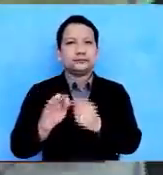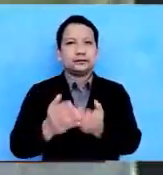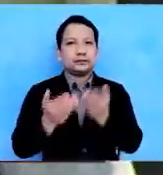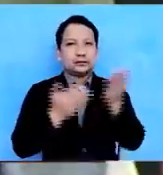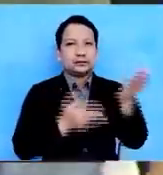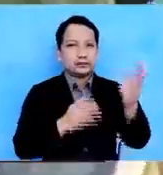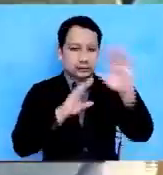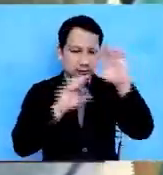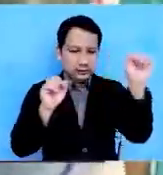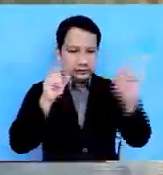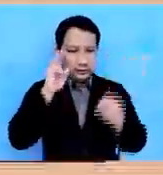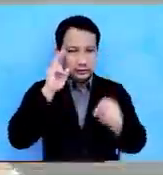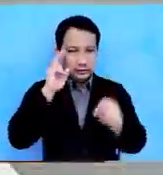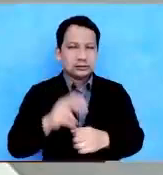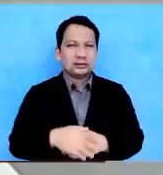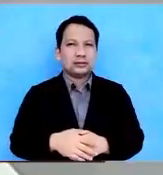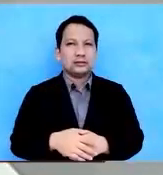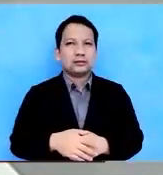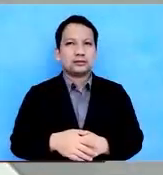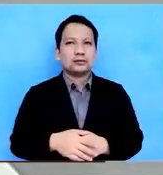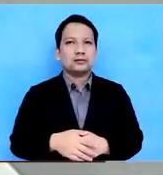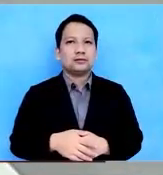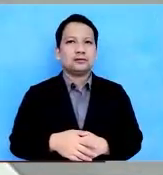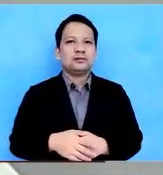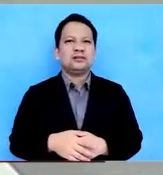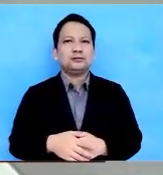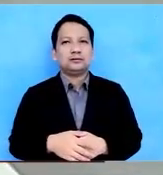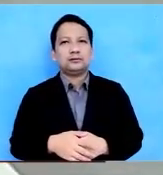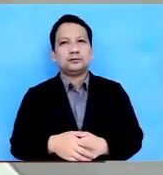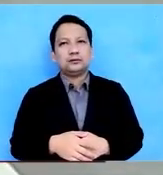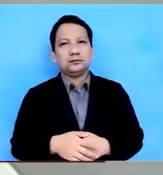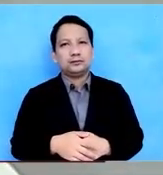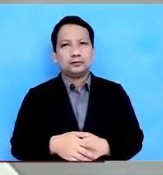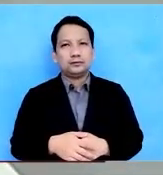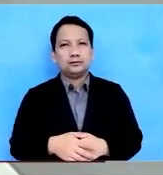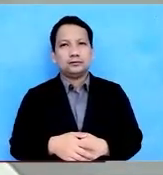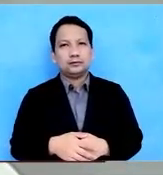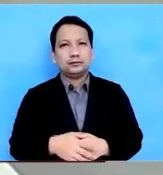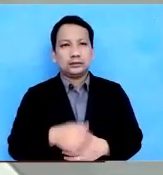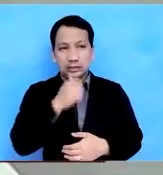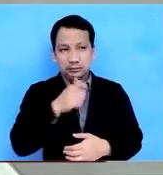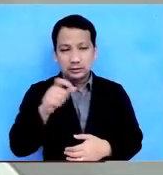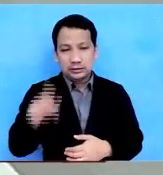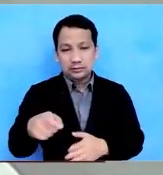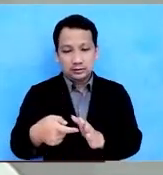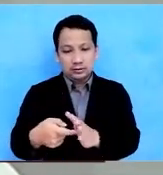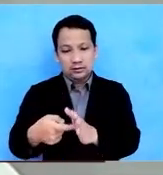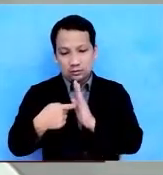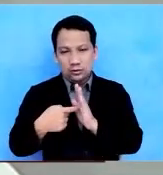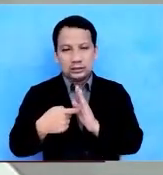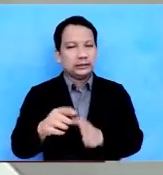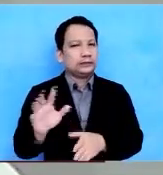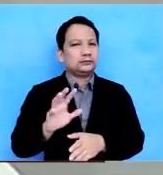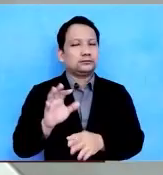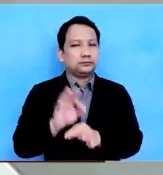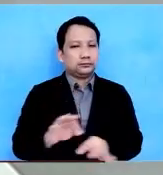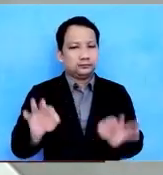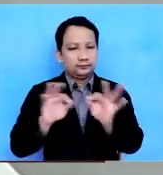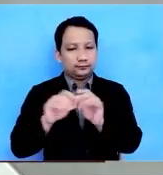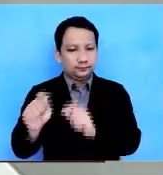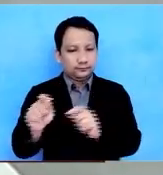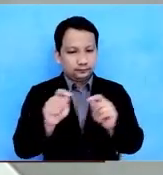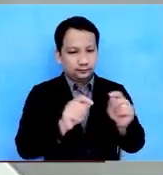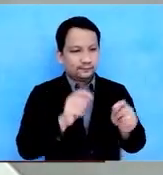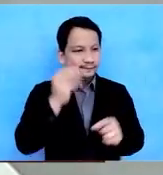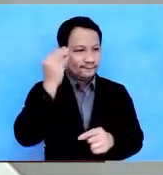Pangulong Bongbong Marcos. Hindi naman kailangan ibalik ang mandato. Kailangan lang talaga ma-shift na natin ang